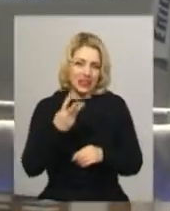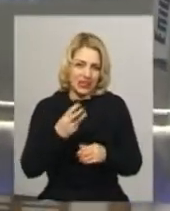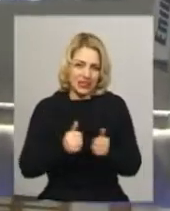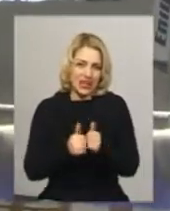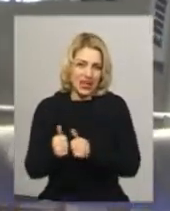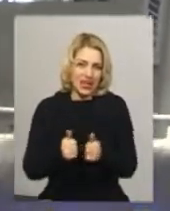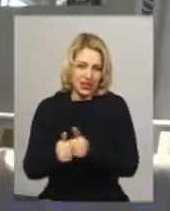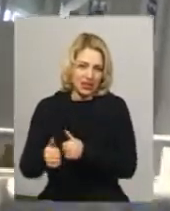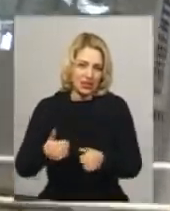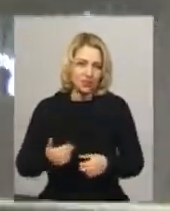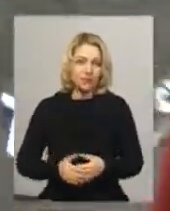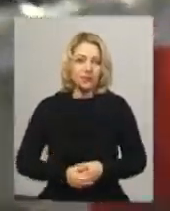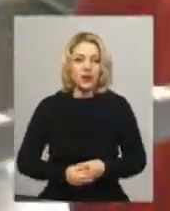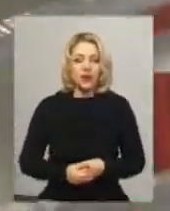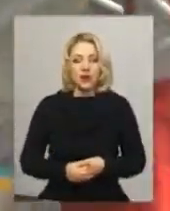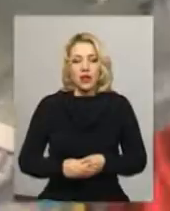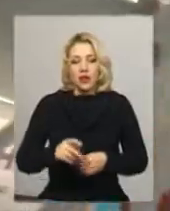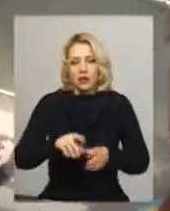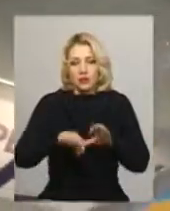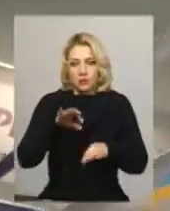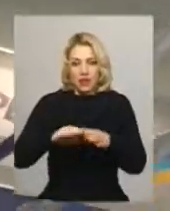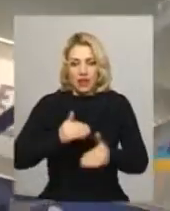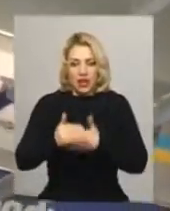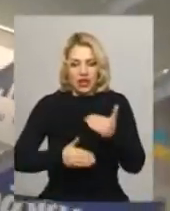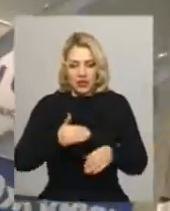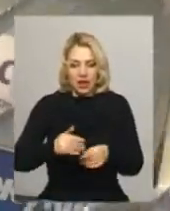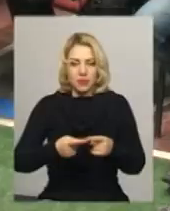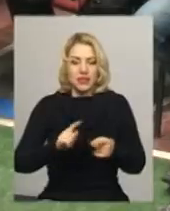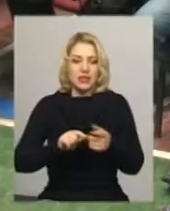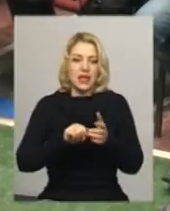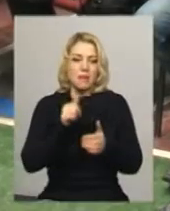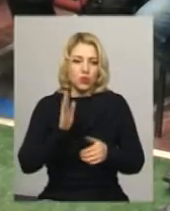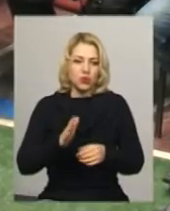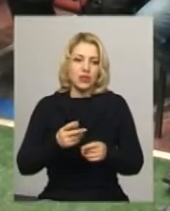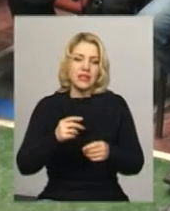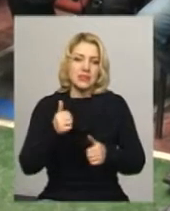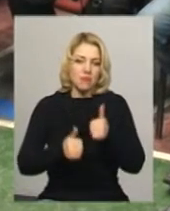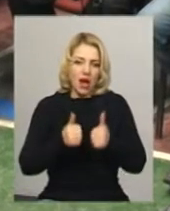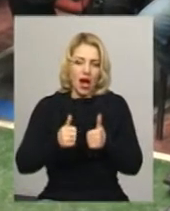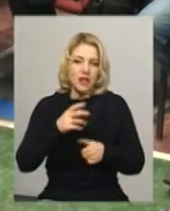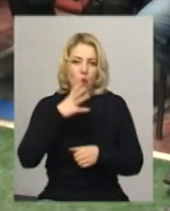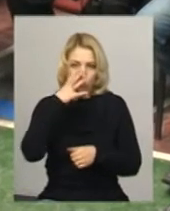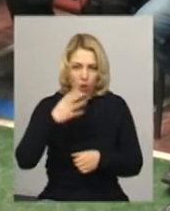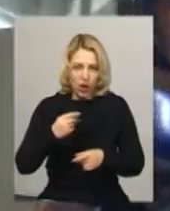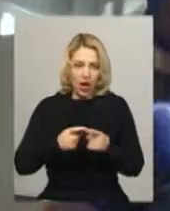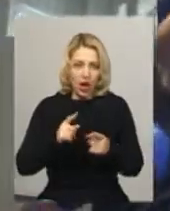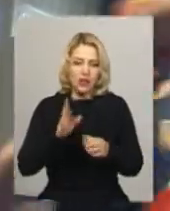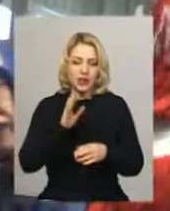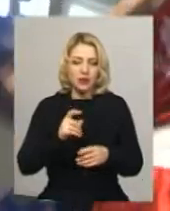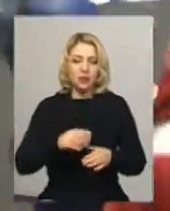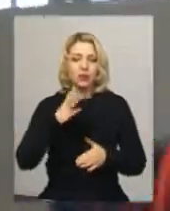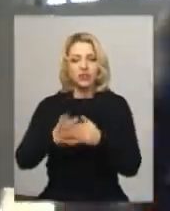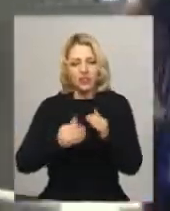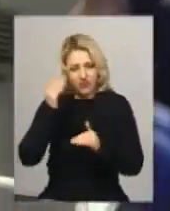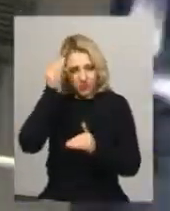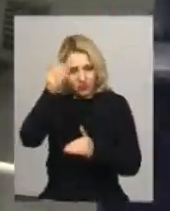Кужельного – перший етап відбору на чемпіонат Європи серед молоді. Змагання заплановані на вересень у столиці Болгарії. Передуватимуть континентальному чемпіонату